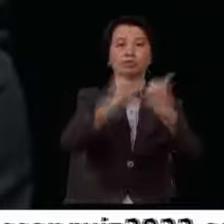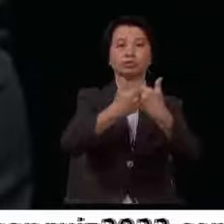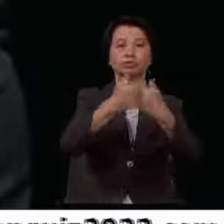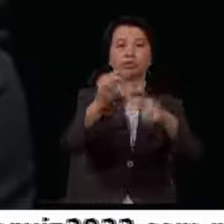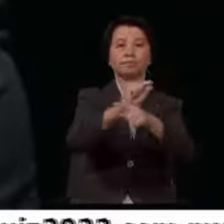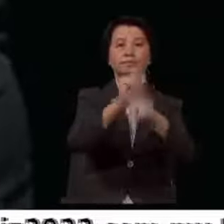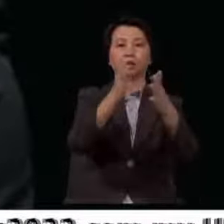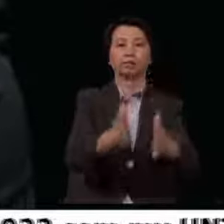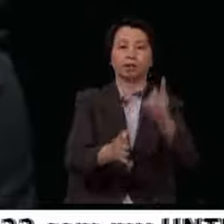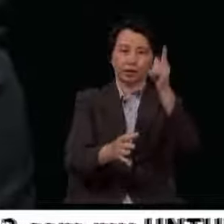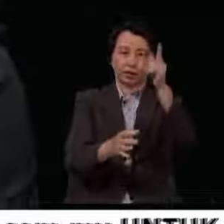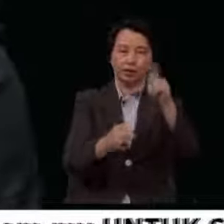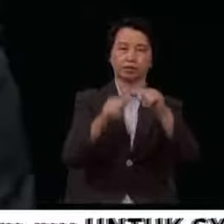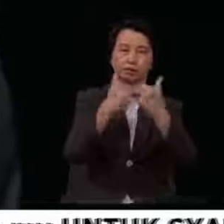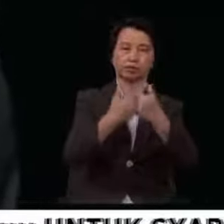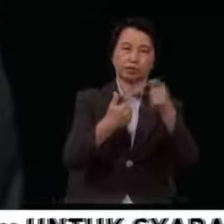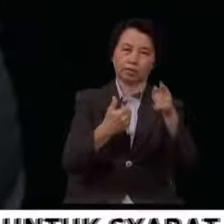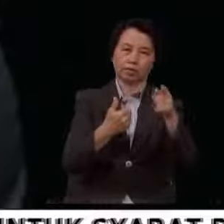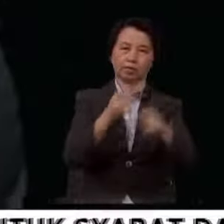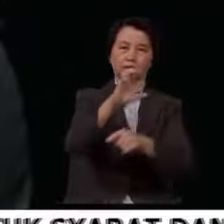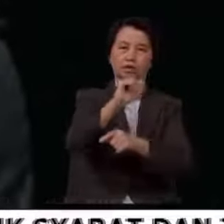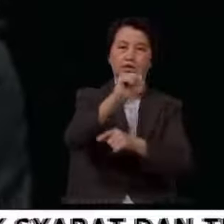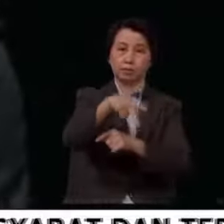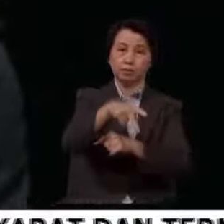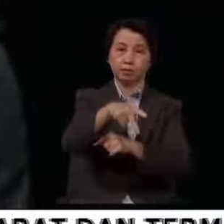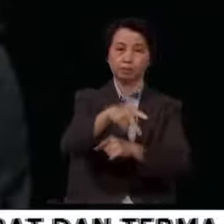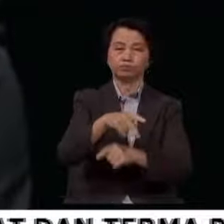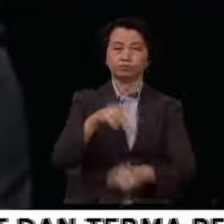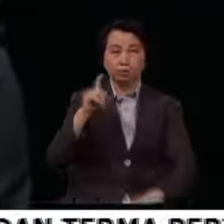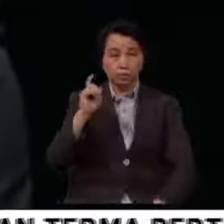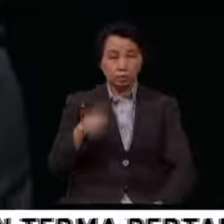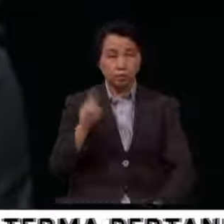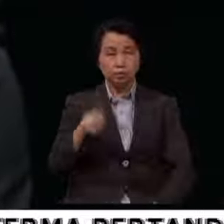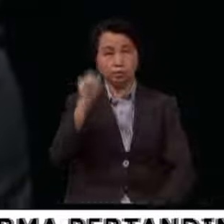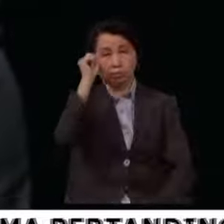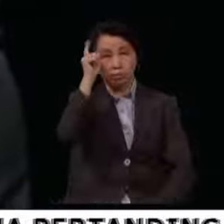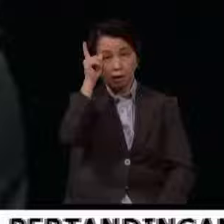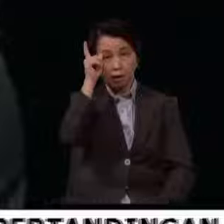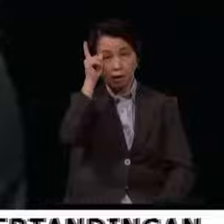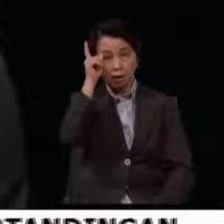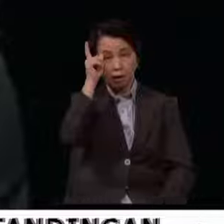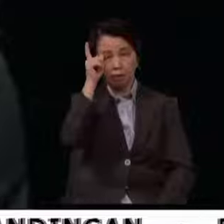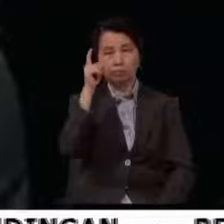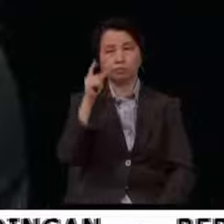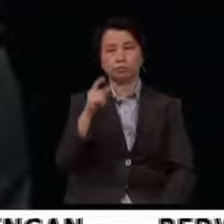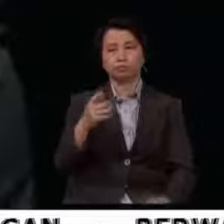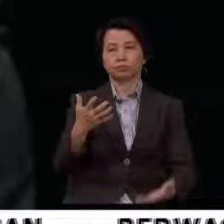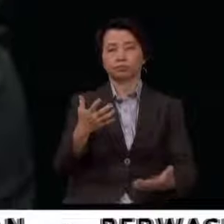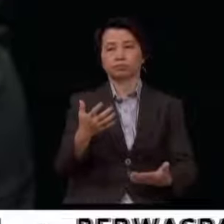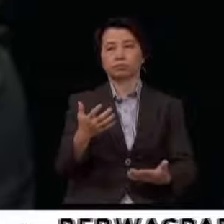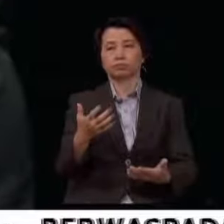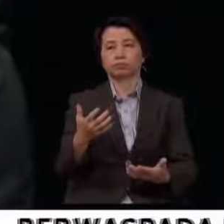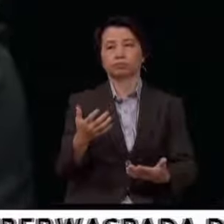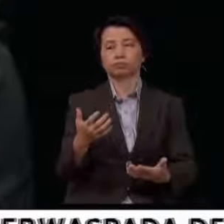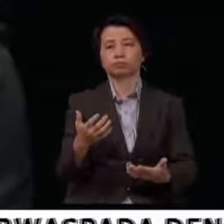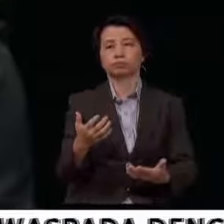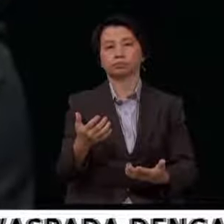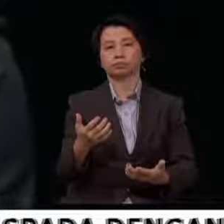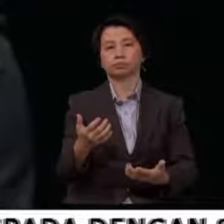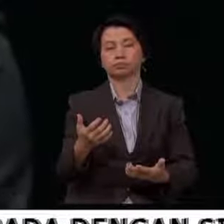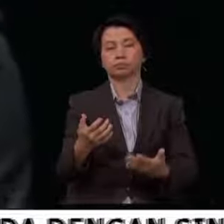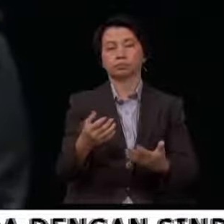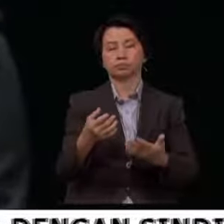tidak menyuruh ya dan hanya tertumpu kepada satu lokasi saja